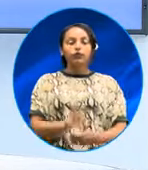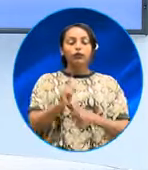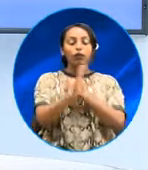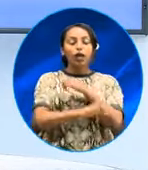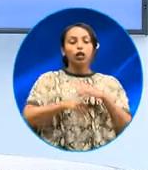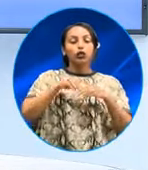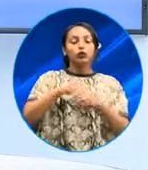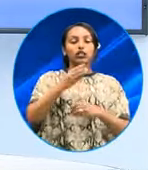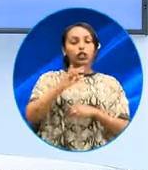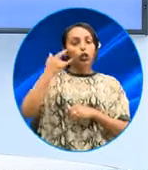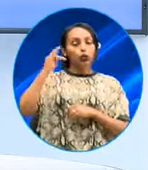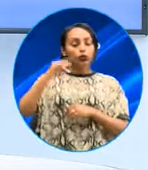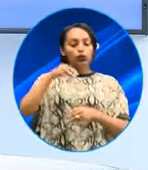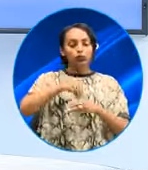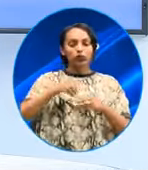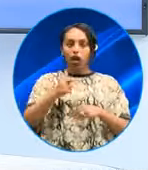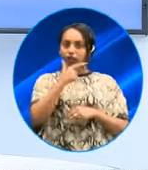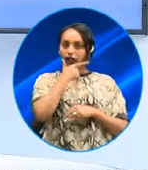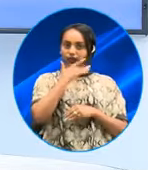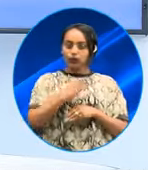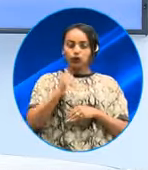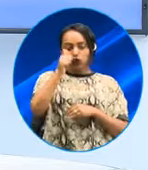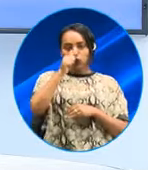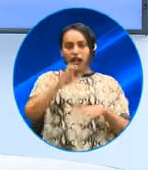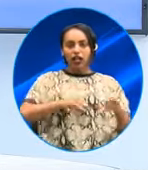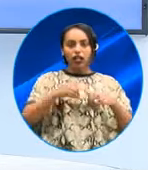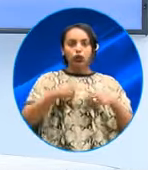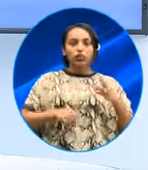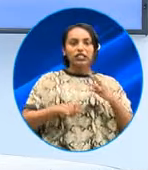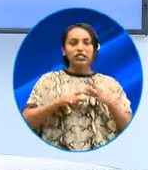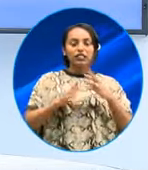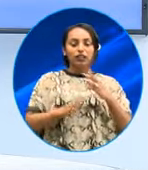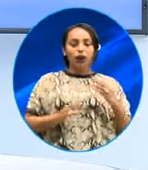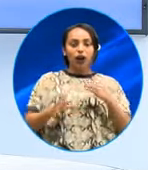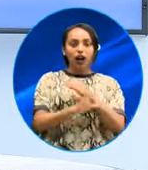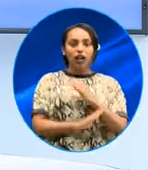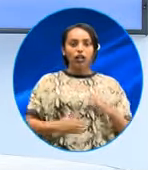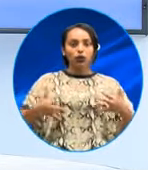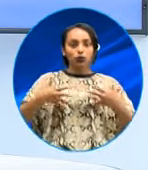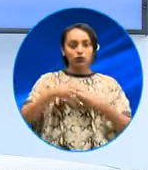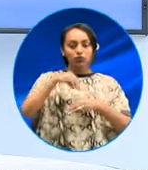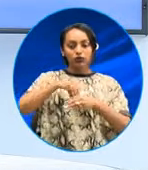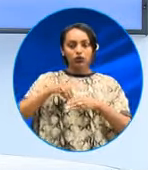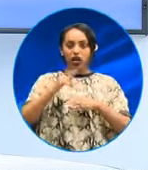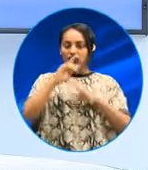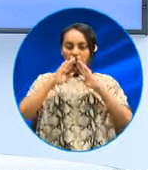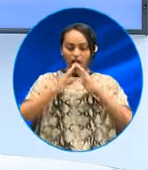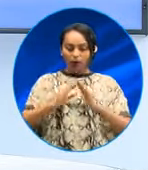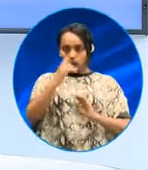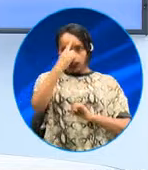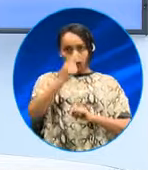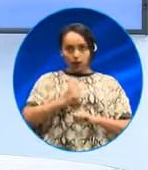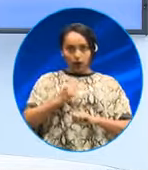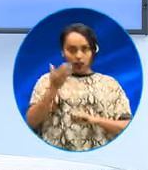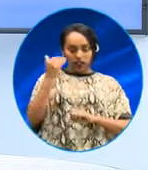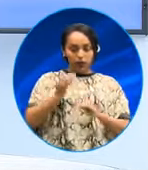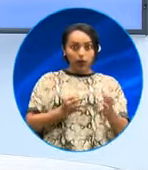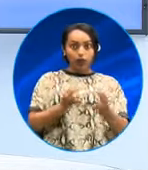የሀገር ውስጥና የውጭ የምርጫ ታዛቢዎች ኢትዮጵያ ካሄደችው 6ኛው ሀገራዊ የምርጫ ሰላማዊና ተአማኒ